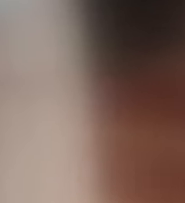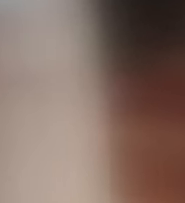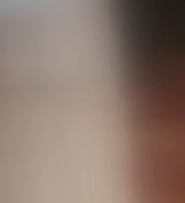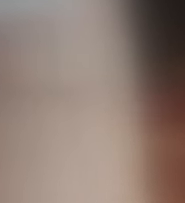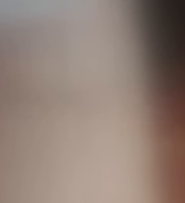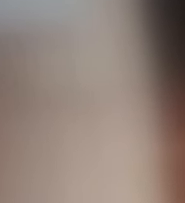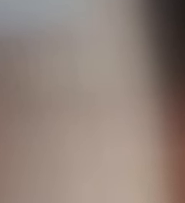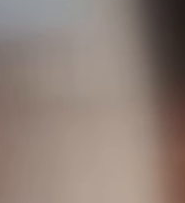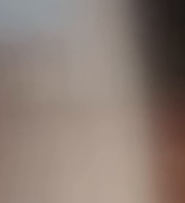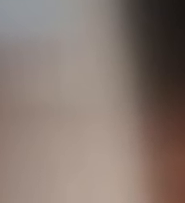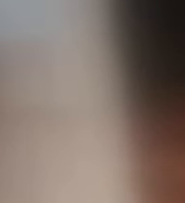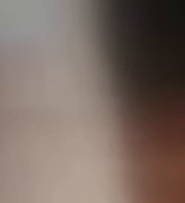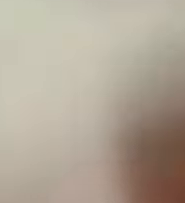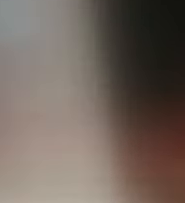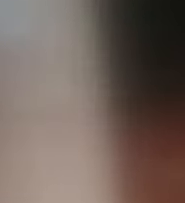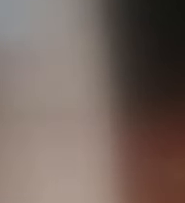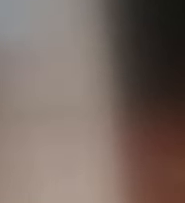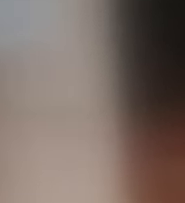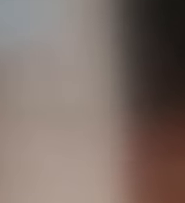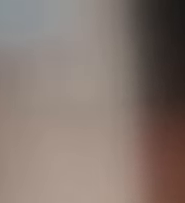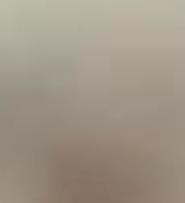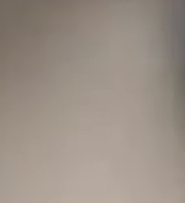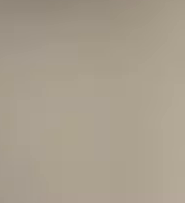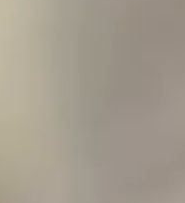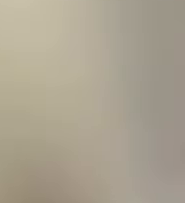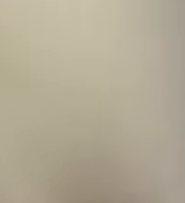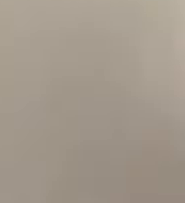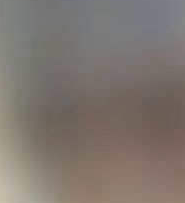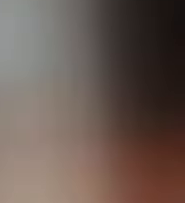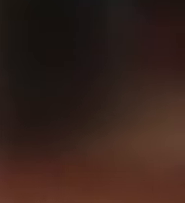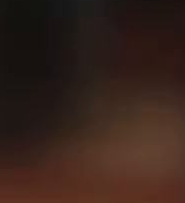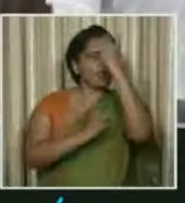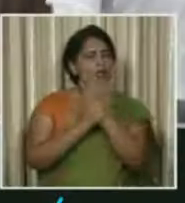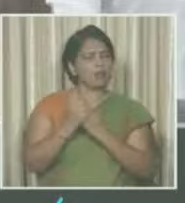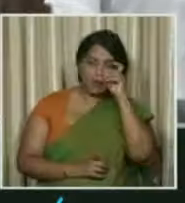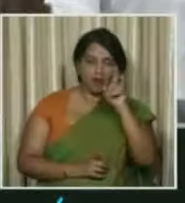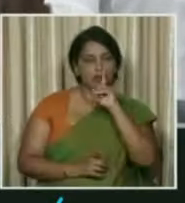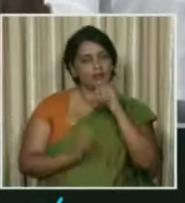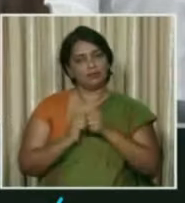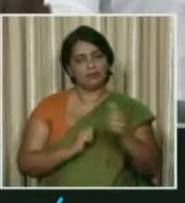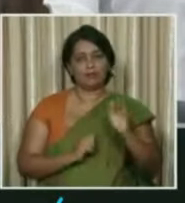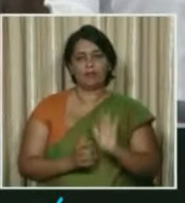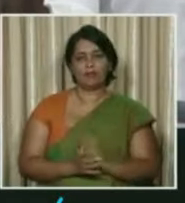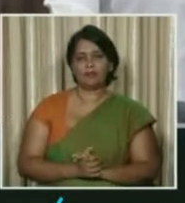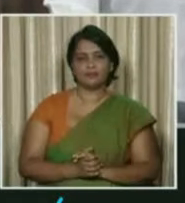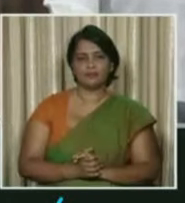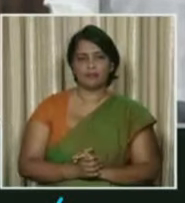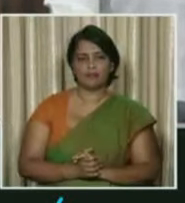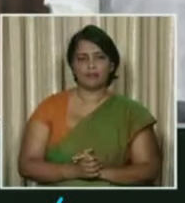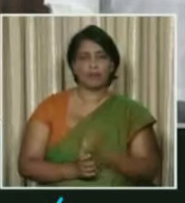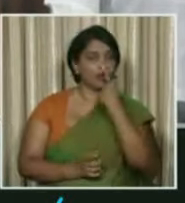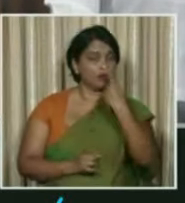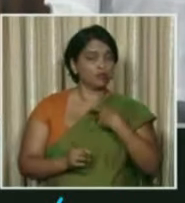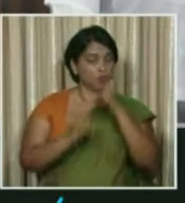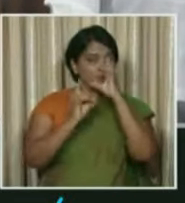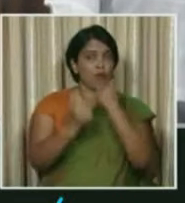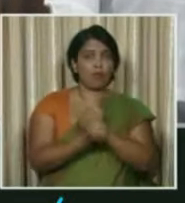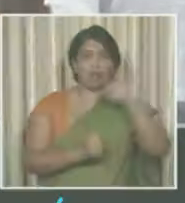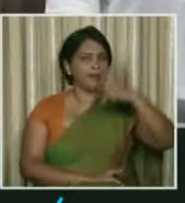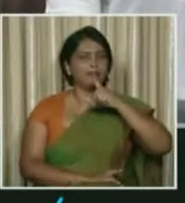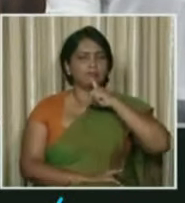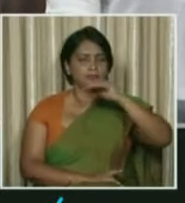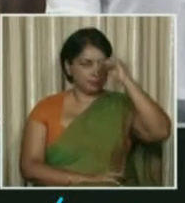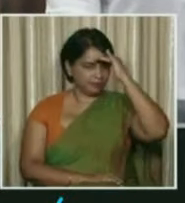පොලිස්පතිව ගෙන්නලා ඔහුට කියන්න මේ රටේ ආගමික නිදහසක් තියෙනවා හොඳයි නෑ ඔබතුමා කියන විදිහට පොලිස්පති කැඳවන්න